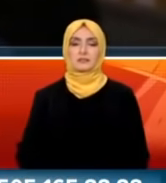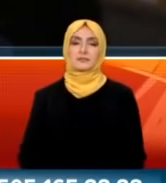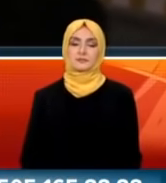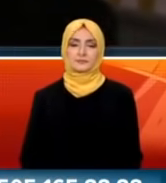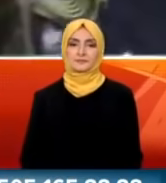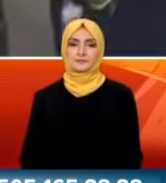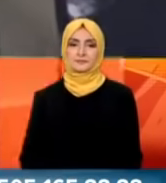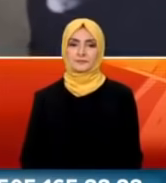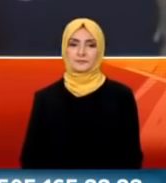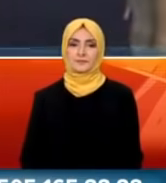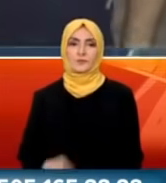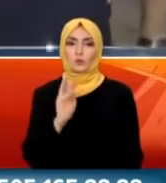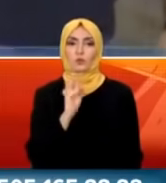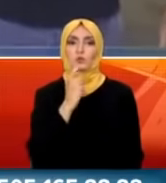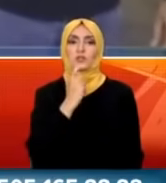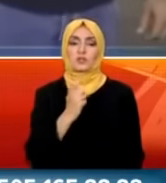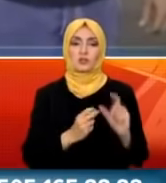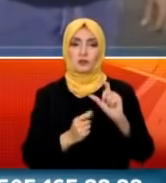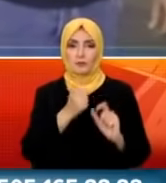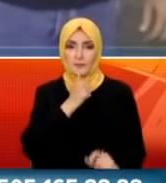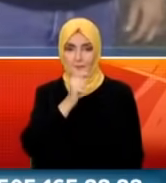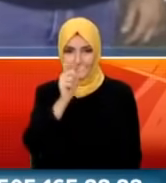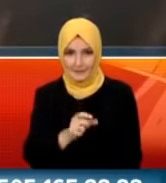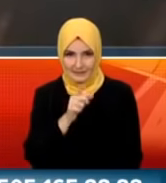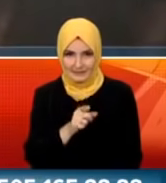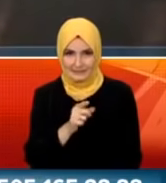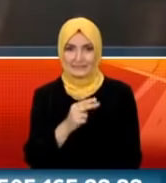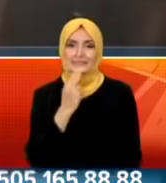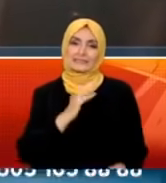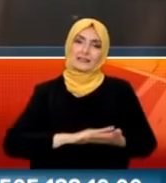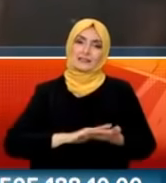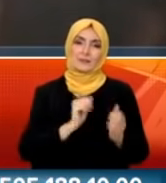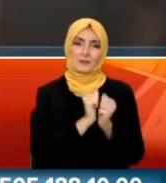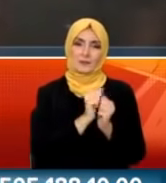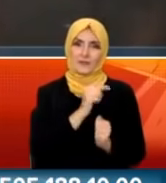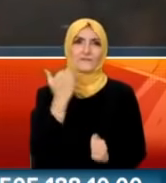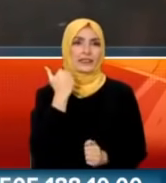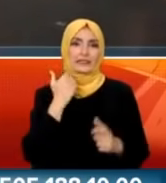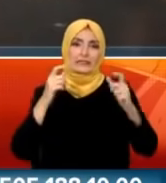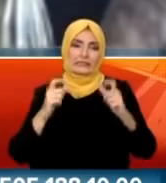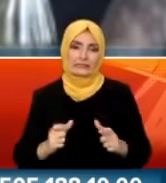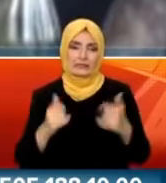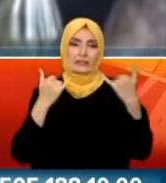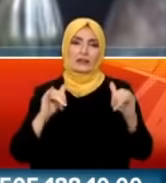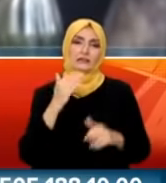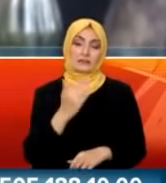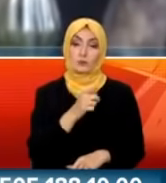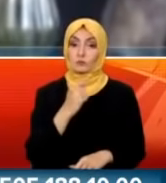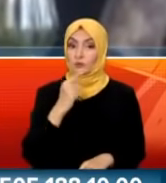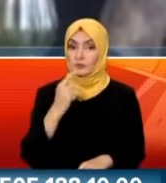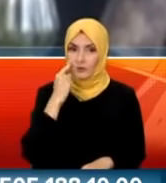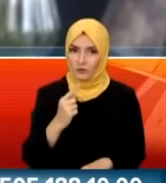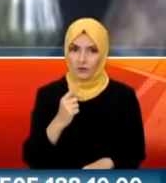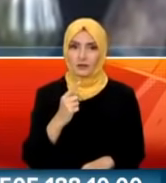sol camını çatlattılar. 30 yaşındaki Çağlar Özbakır, kız arkadaşıyla Fethiye'de tatildeydi. İddiasına göre tek şerit olan yolda